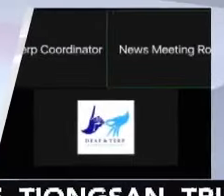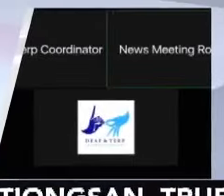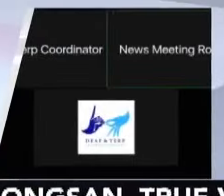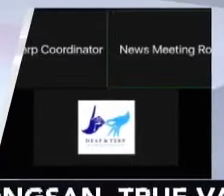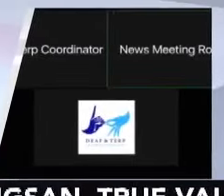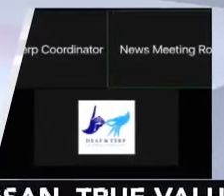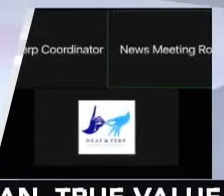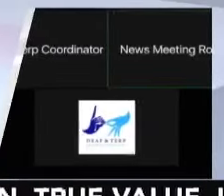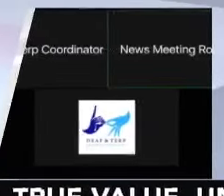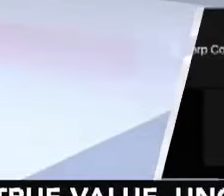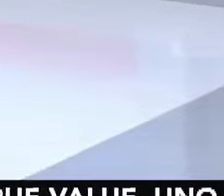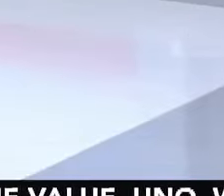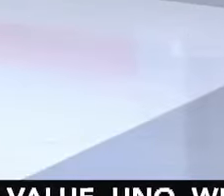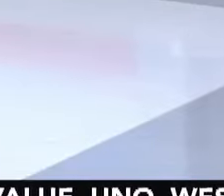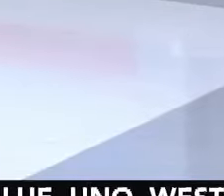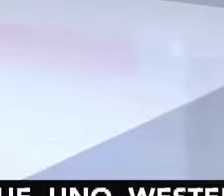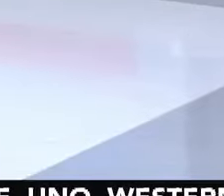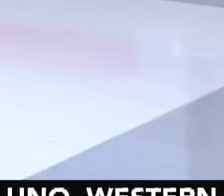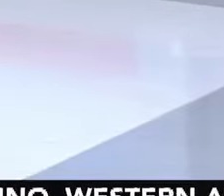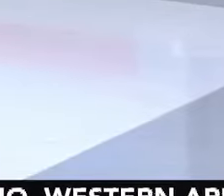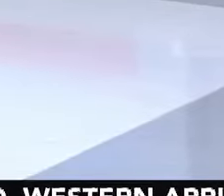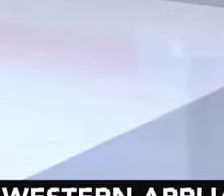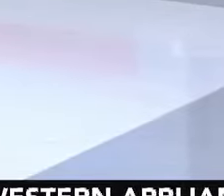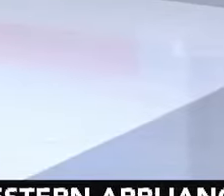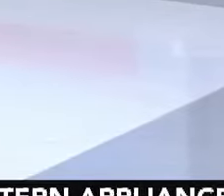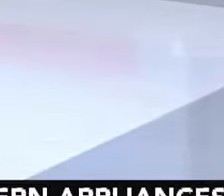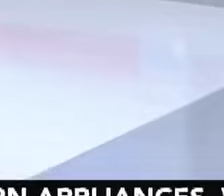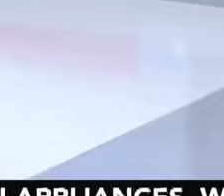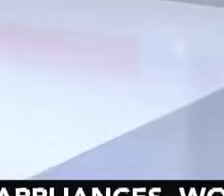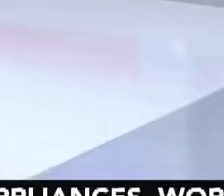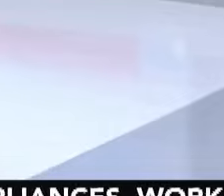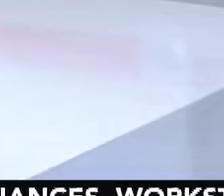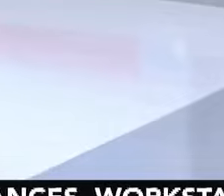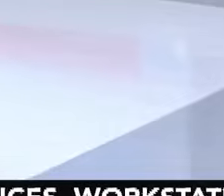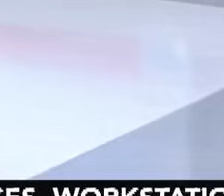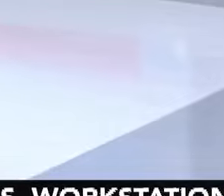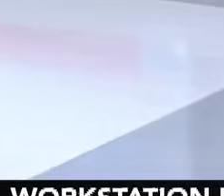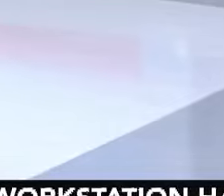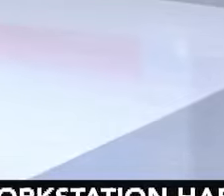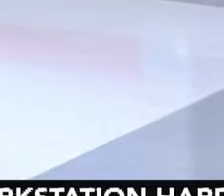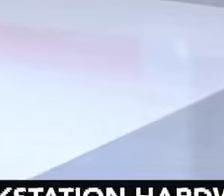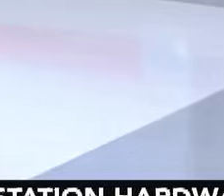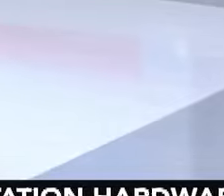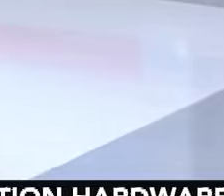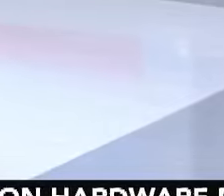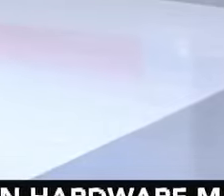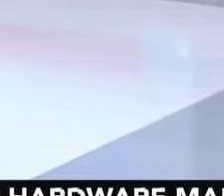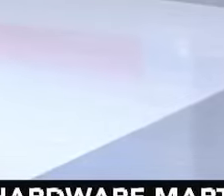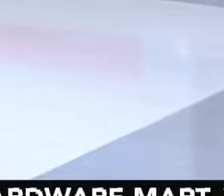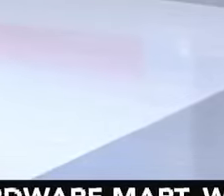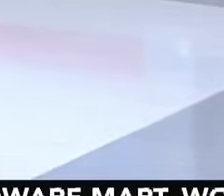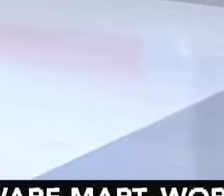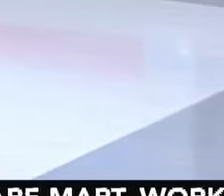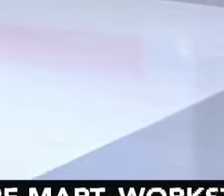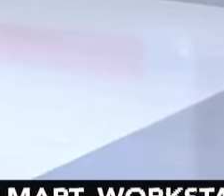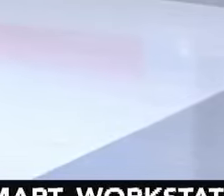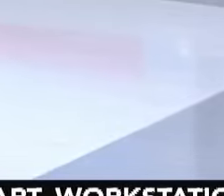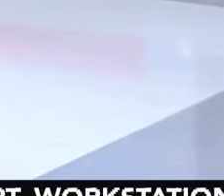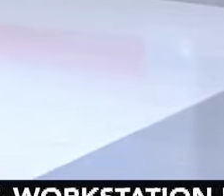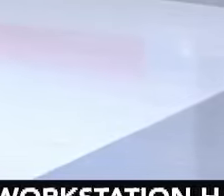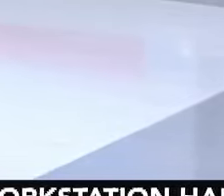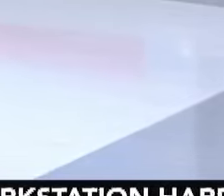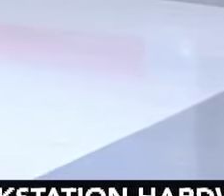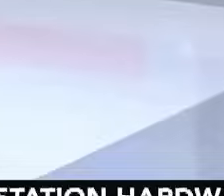Isang campsite ang dinarayo sa bukid noon dahil sa pang-out of the country view nito. G tayo sa pasyalan na yan na mala